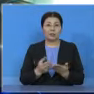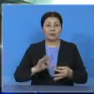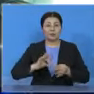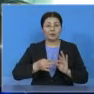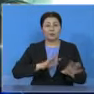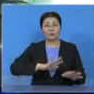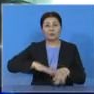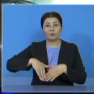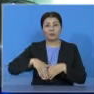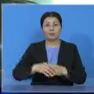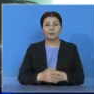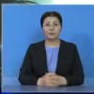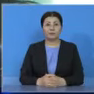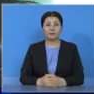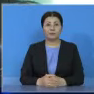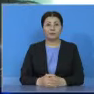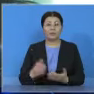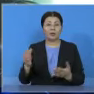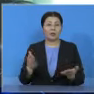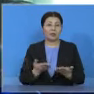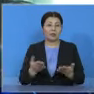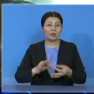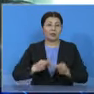пути преодолевал на своем